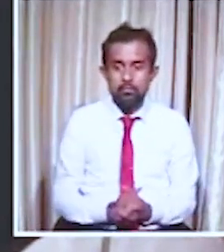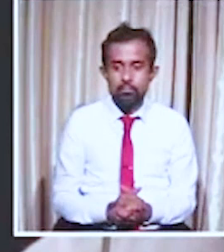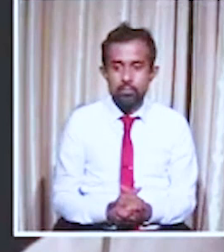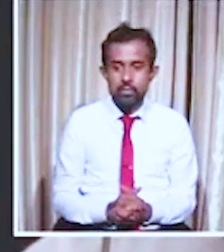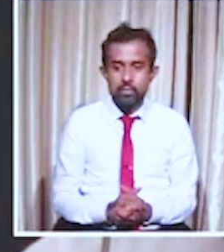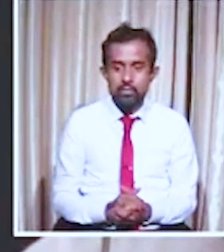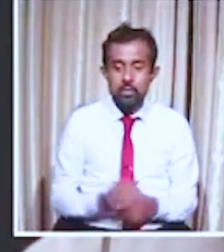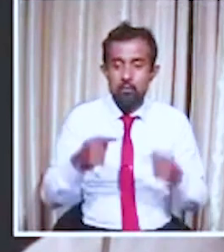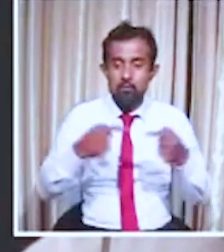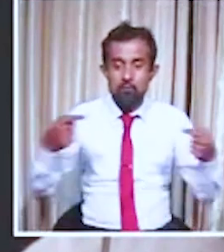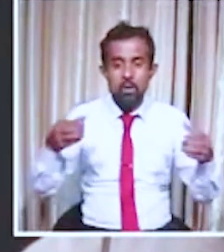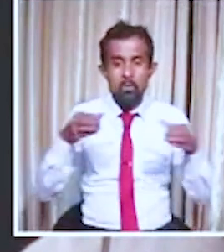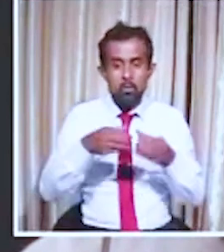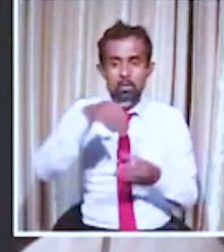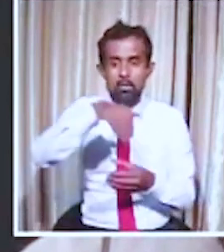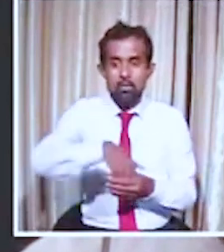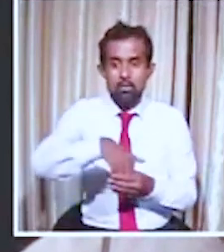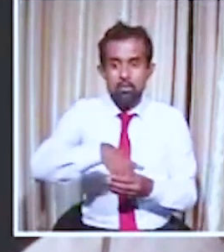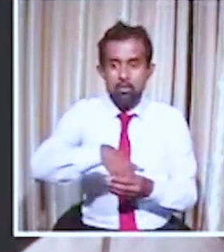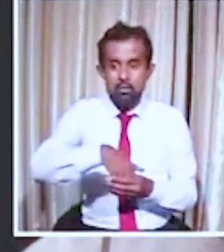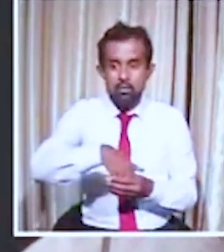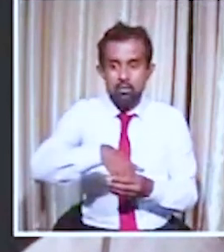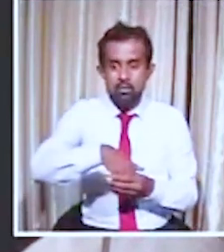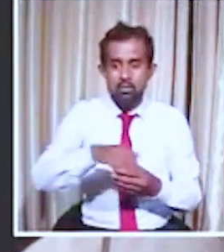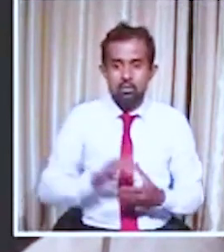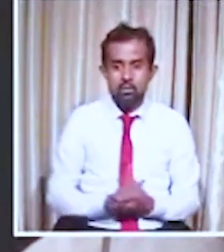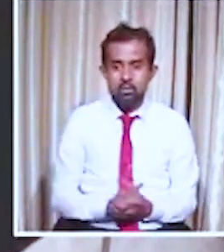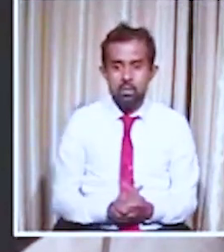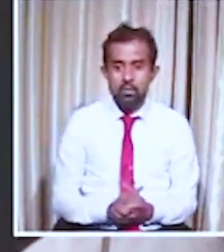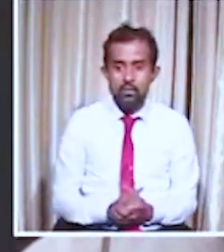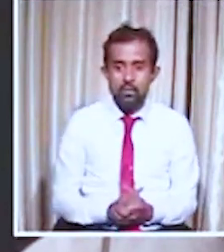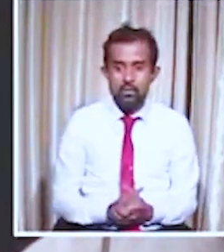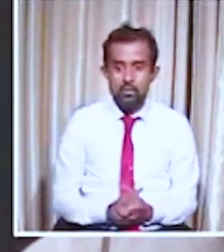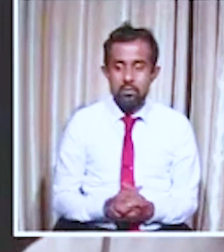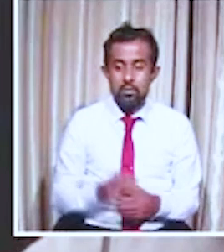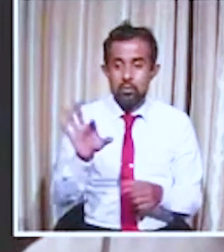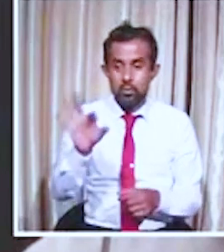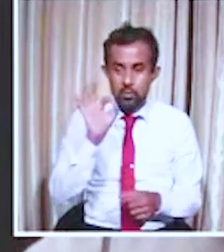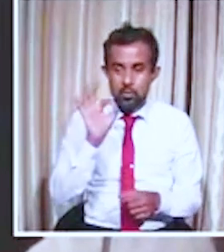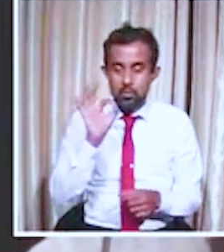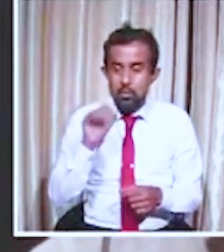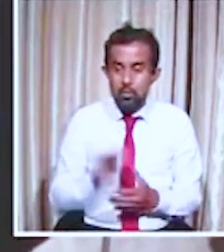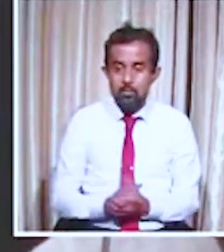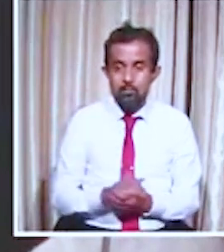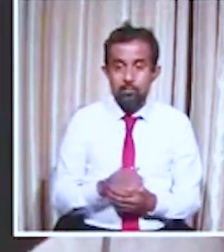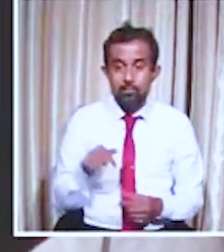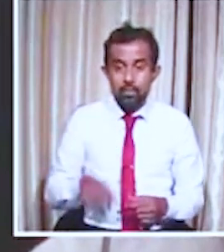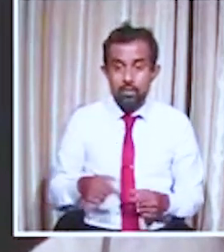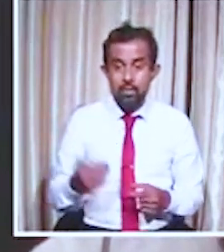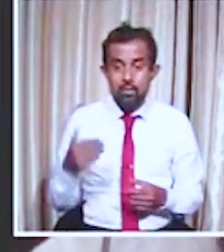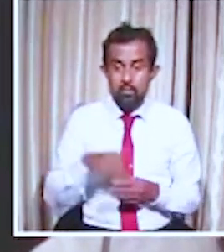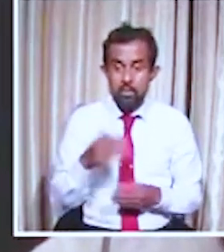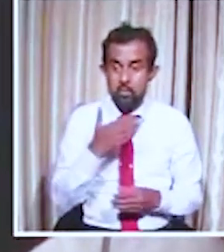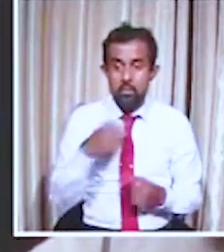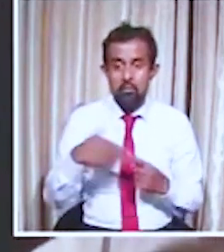எதிர்கட்சியாக இருப்பவர்களிடையே ஒரு தெரிவு அடிப்படையிலே நாங்கள் இந்த பக்கம் செல்லலாம் என்பதற்கான 100% திருப்தி எமக்கு வருவதாக